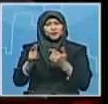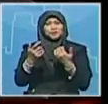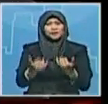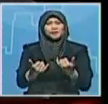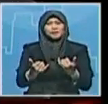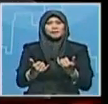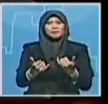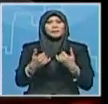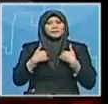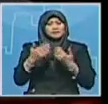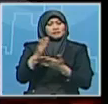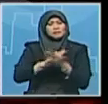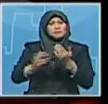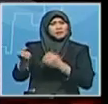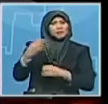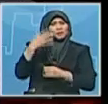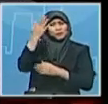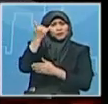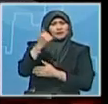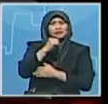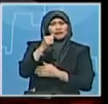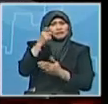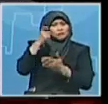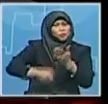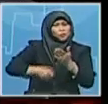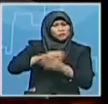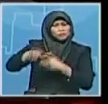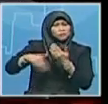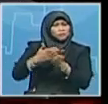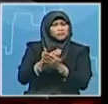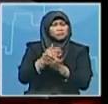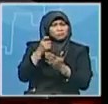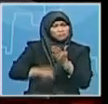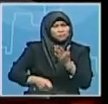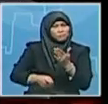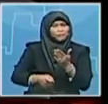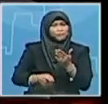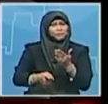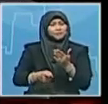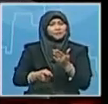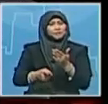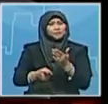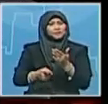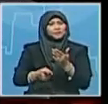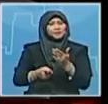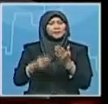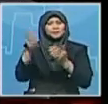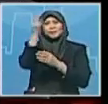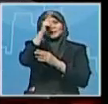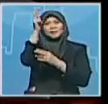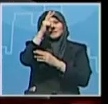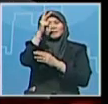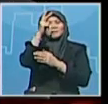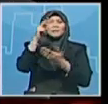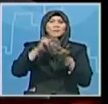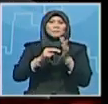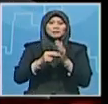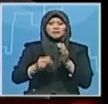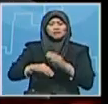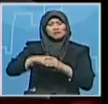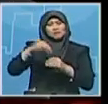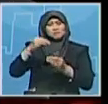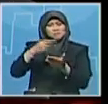pasti ada mengatakan mengapa tidak hapuskan kesuan tol. Tapi untuk menghapuskan kesuan tol, kerajaan akan paksa